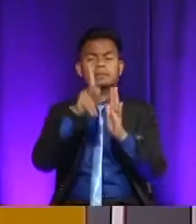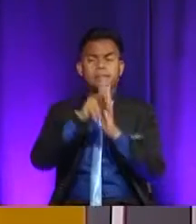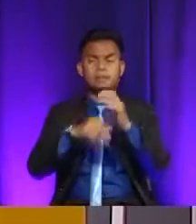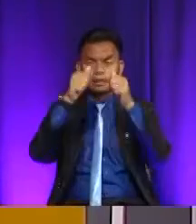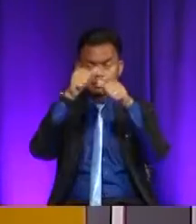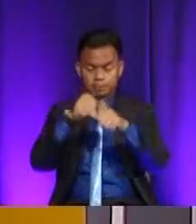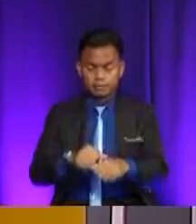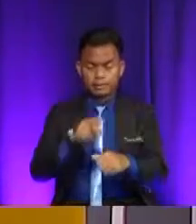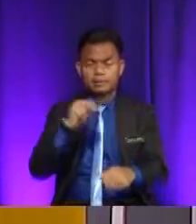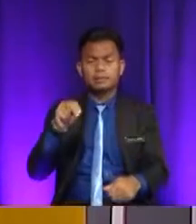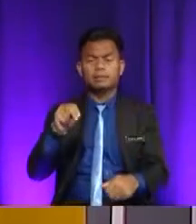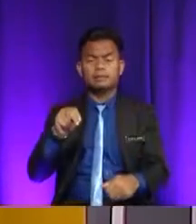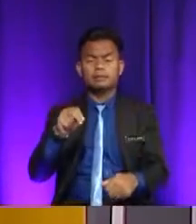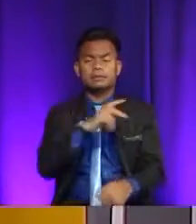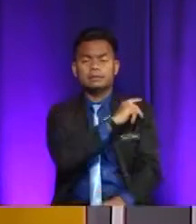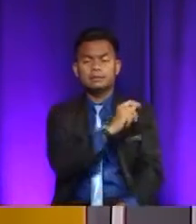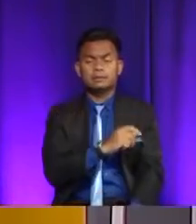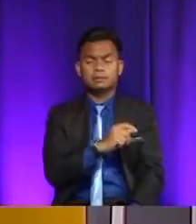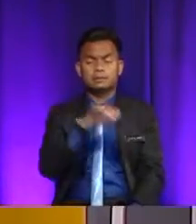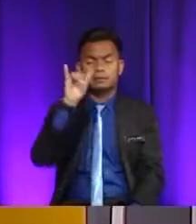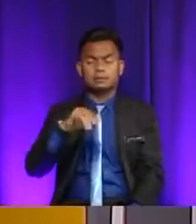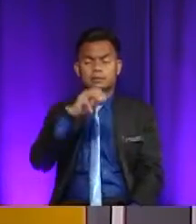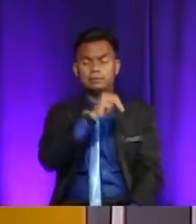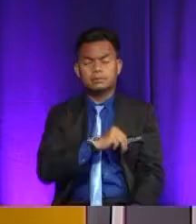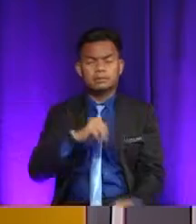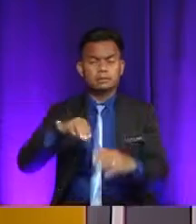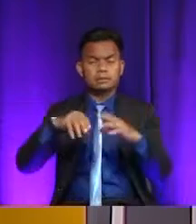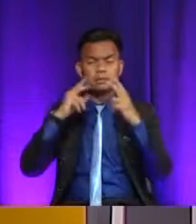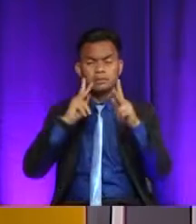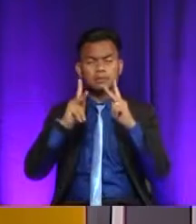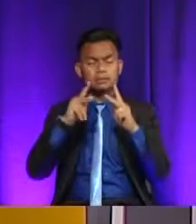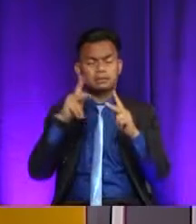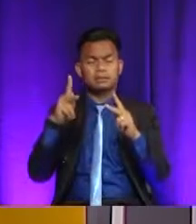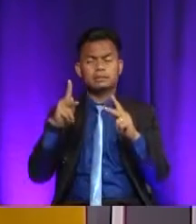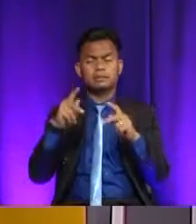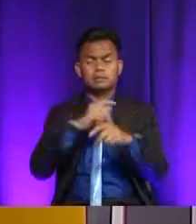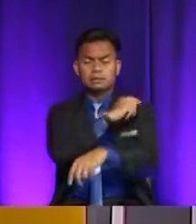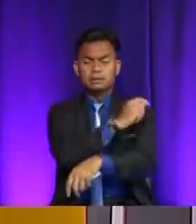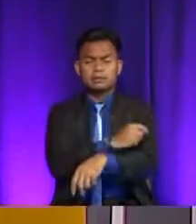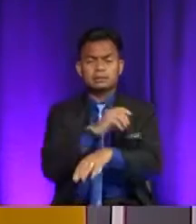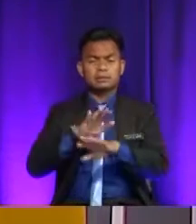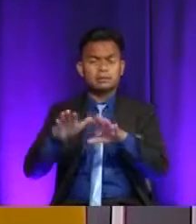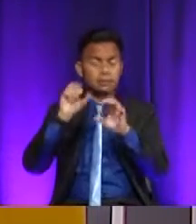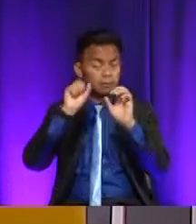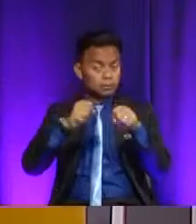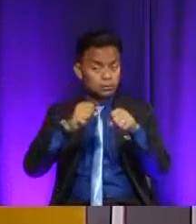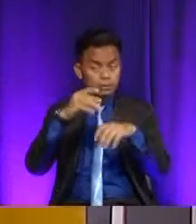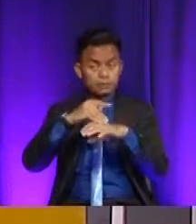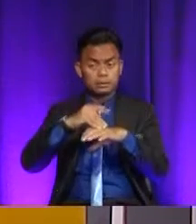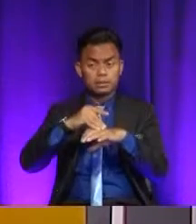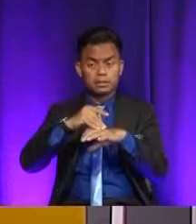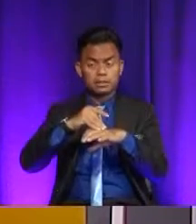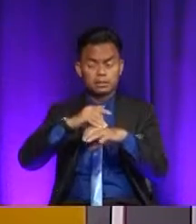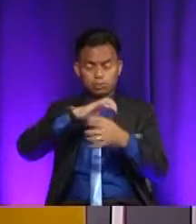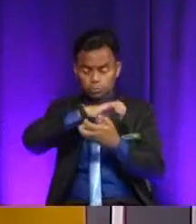tenaga tak boleh dimusnahkan hanya boleh dipindah bentuk deh itu prinsip Keabadian tenaga